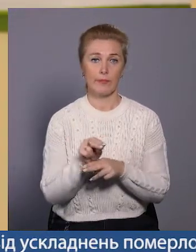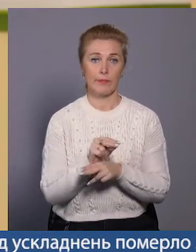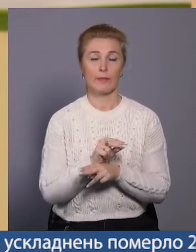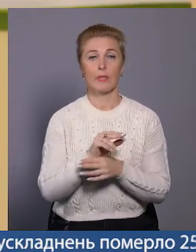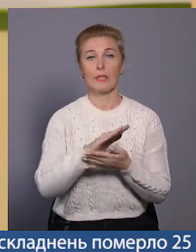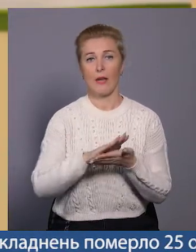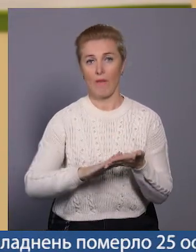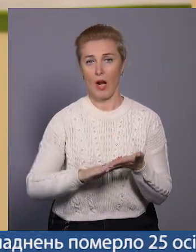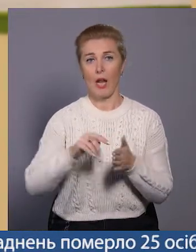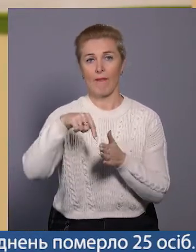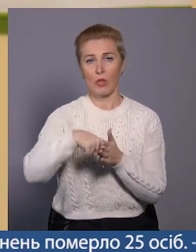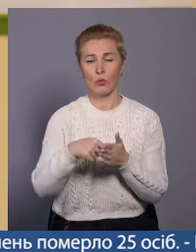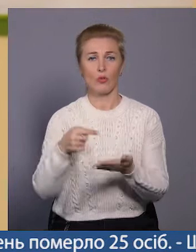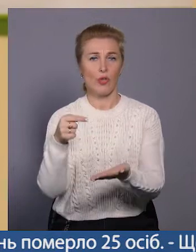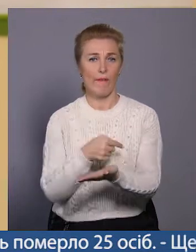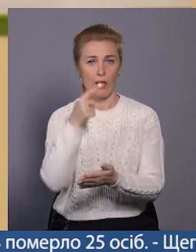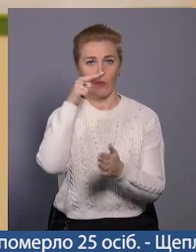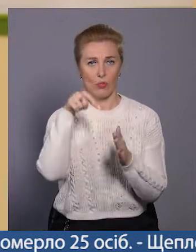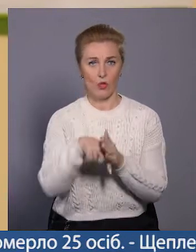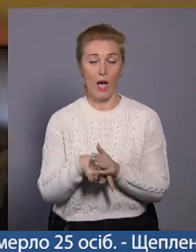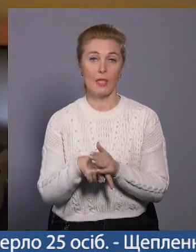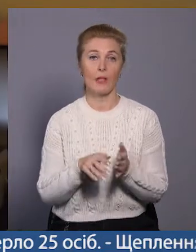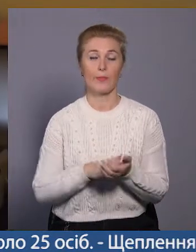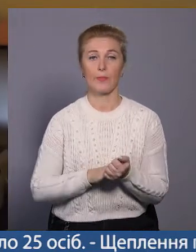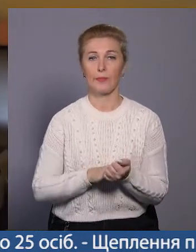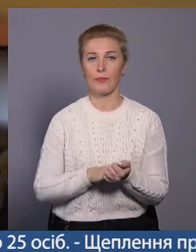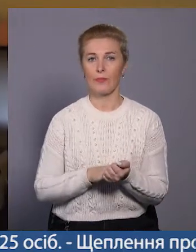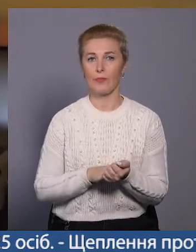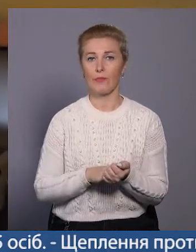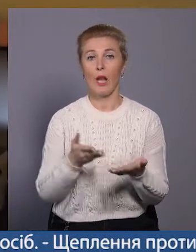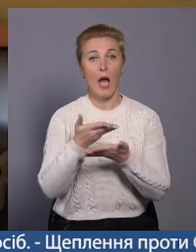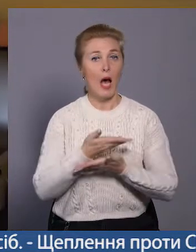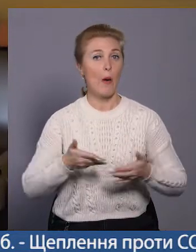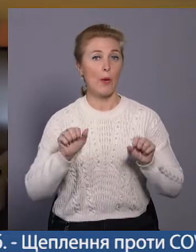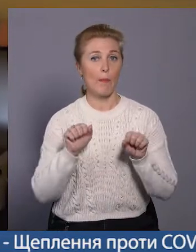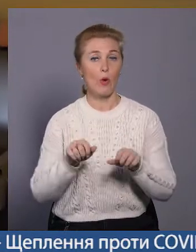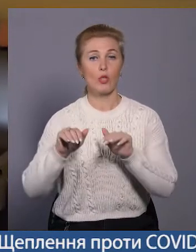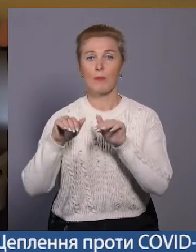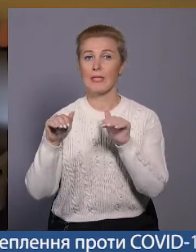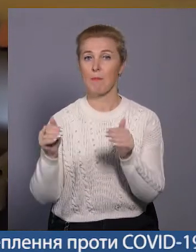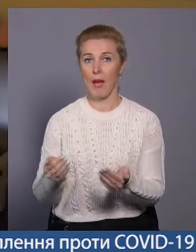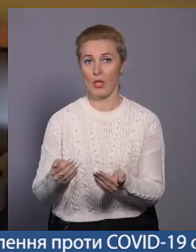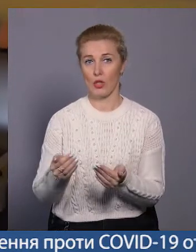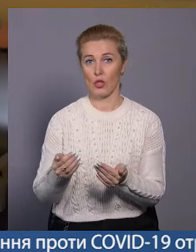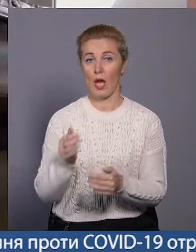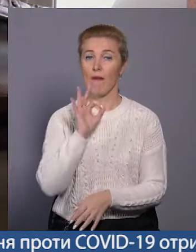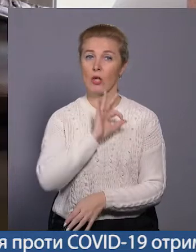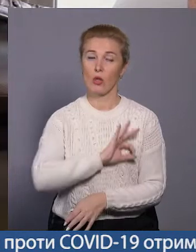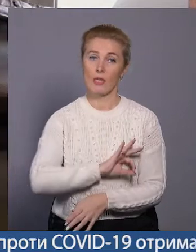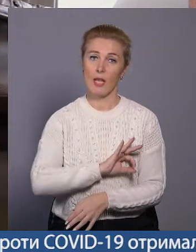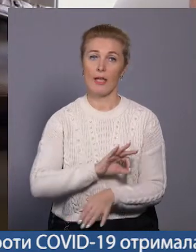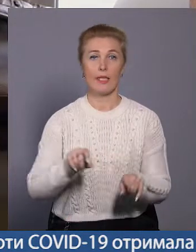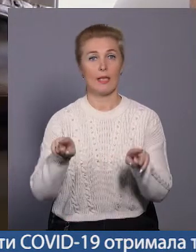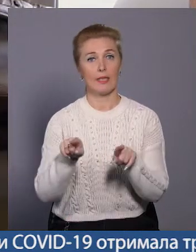якісь внутрішньовенні втручання, внутрім'язові, а ми можемо зменшити використання